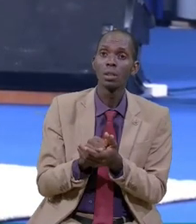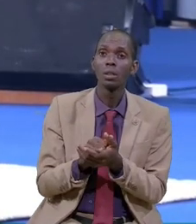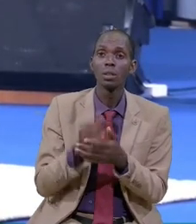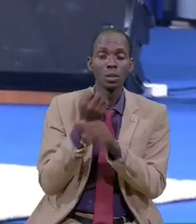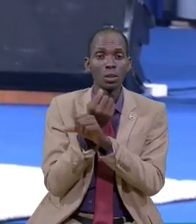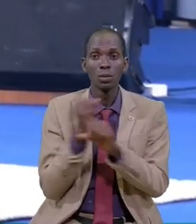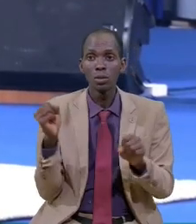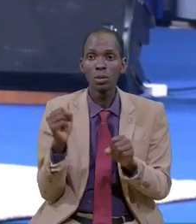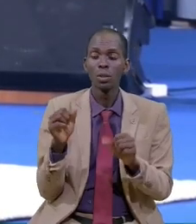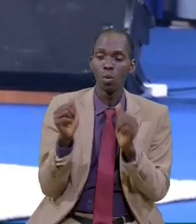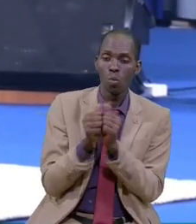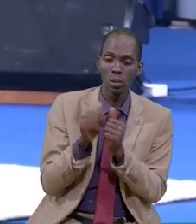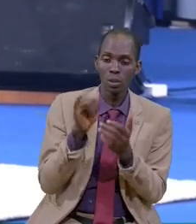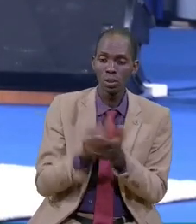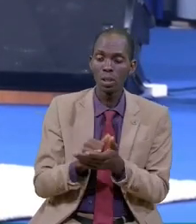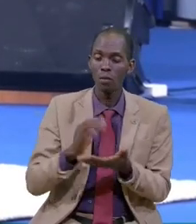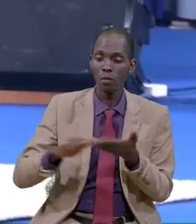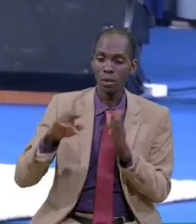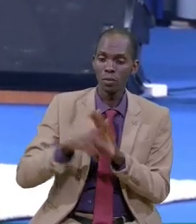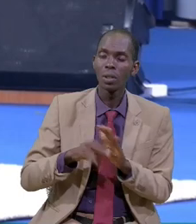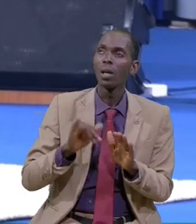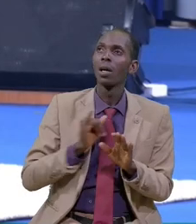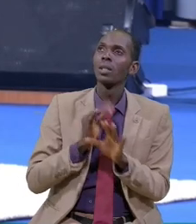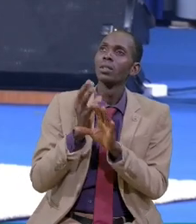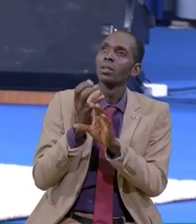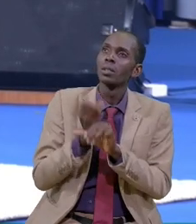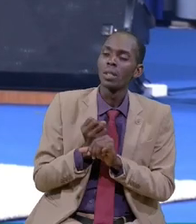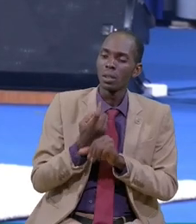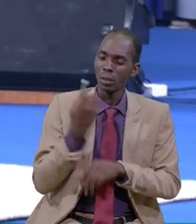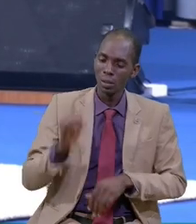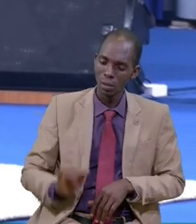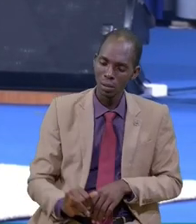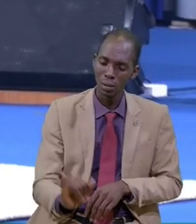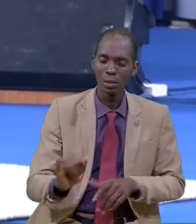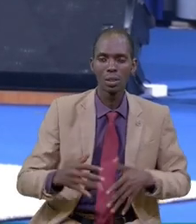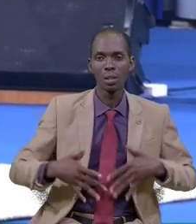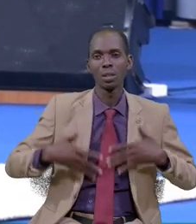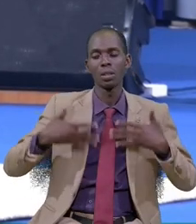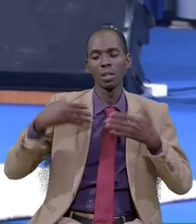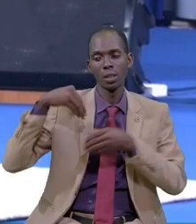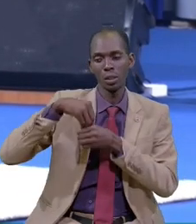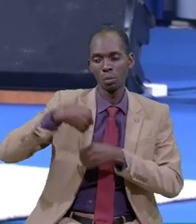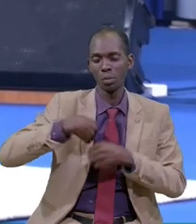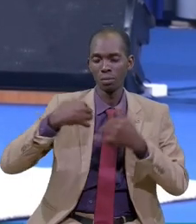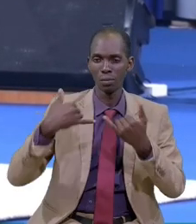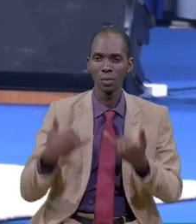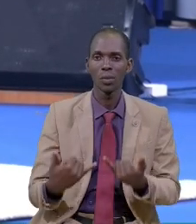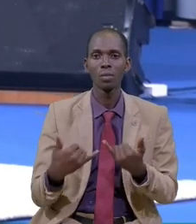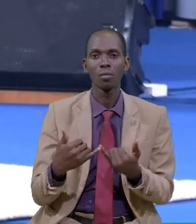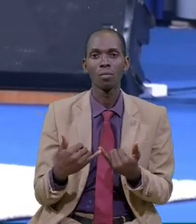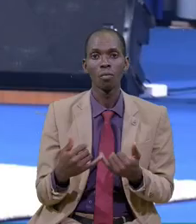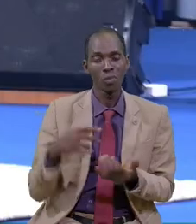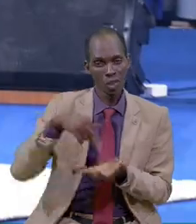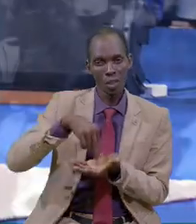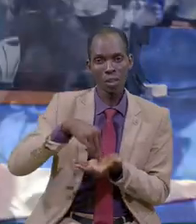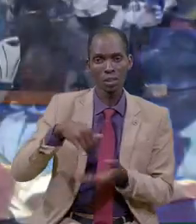life comes to me right now. Avec ce salut, avec cette délivrance, la vie éternelle me parvient directement. Stand up.